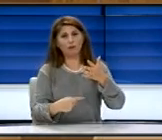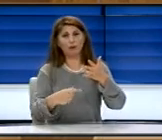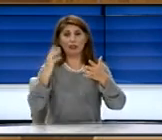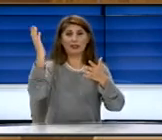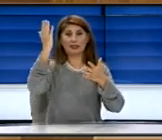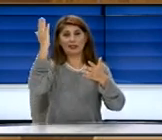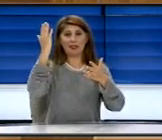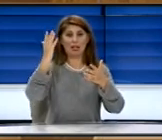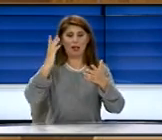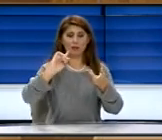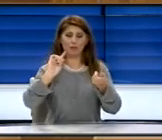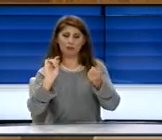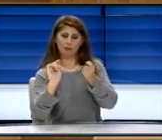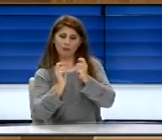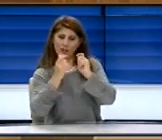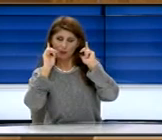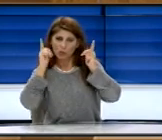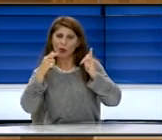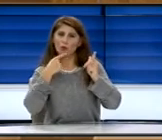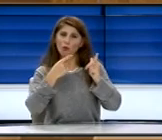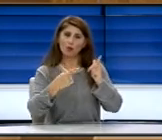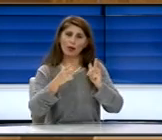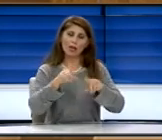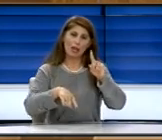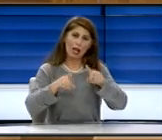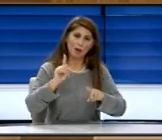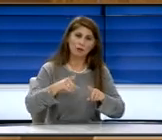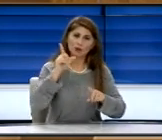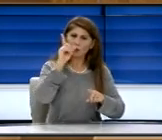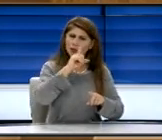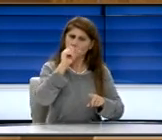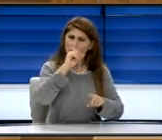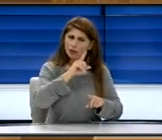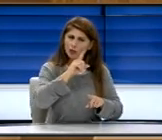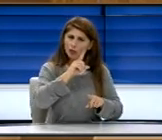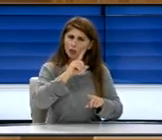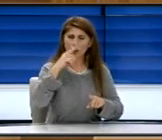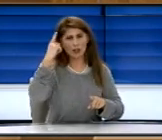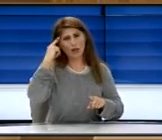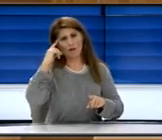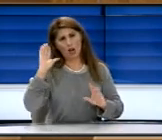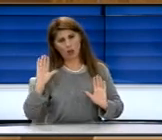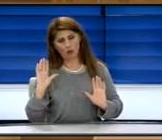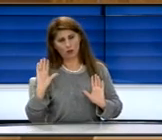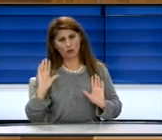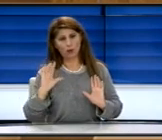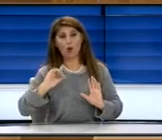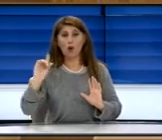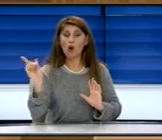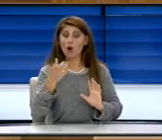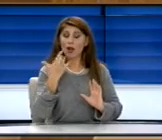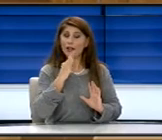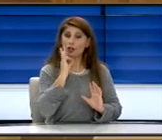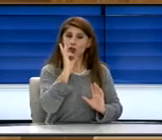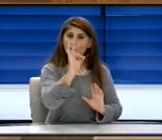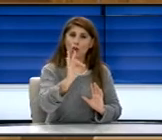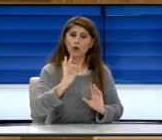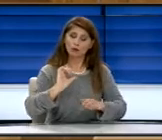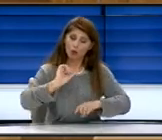δήθεν εκδημοκρατισμό τους που λένε κάποιοι και ψευδός και αφελός. Όλα τους έχουν στόχο